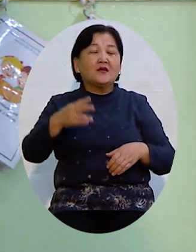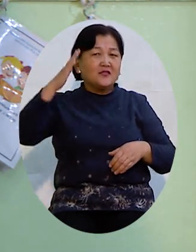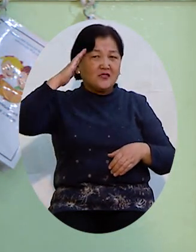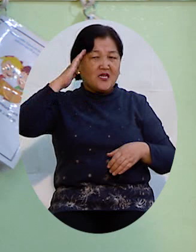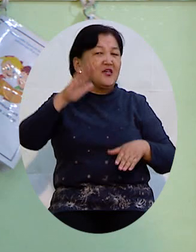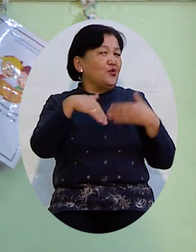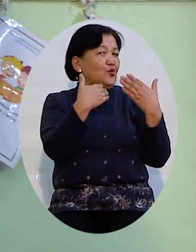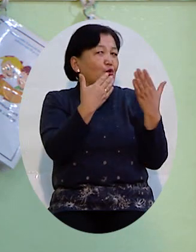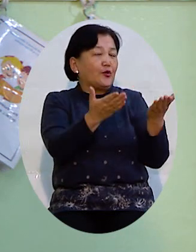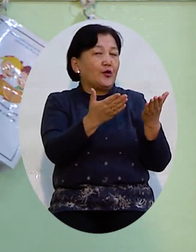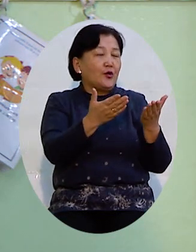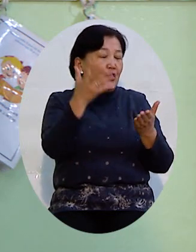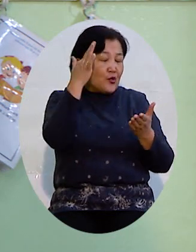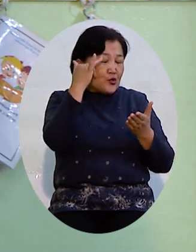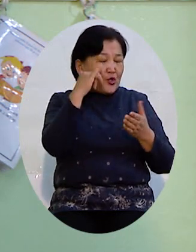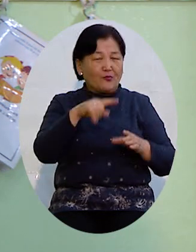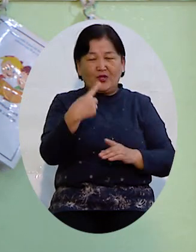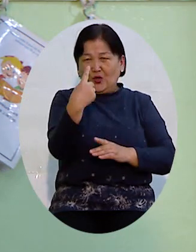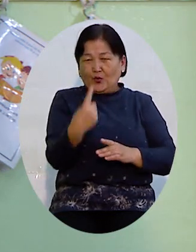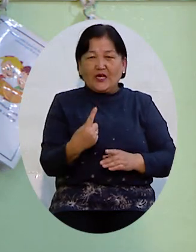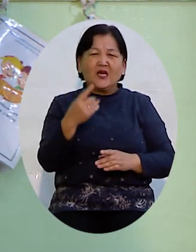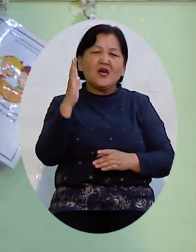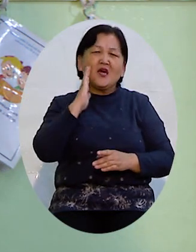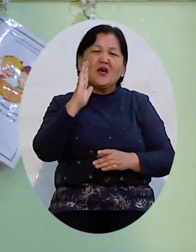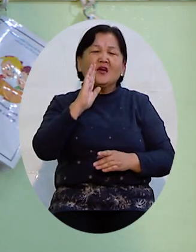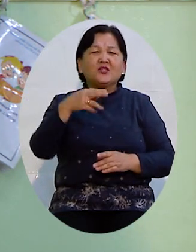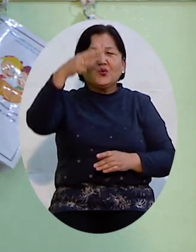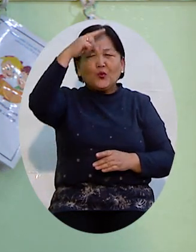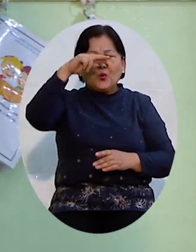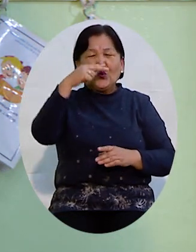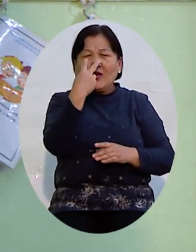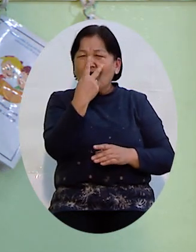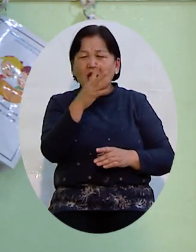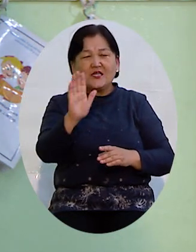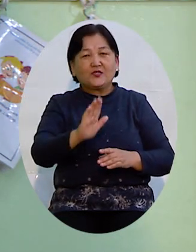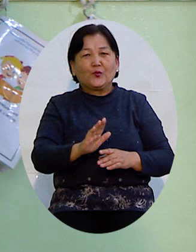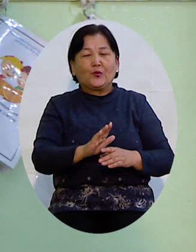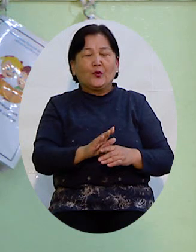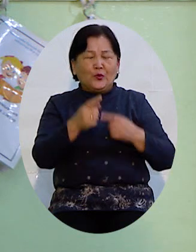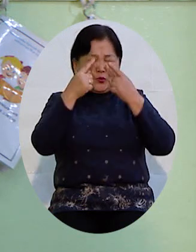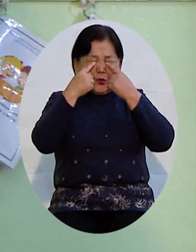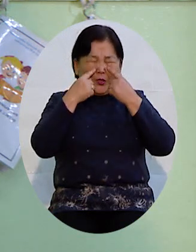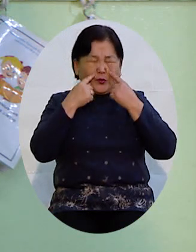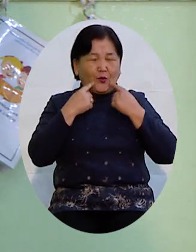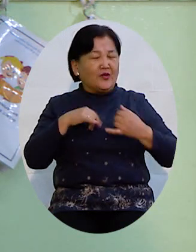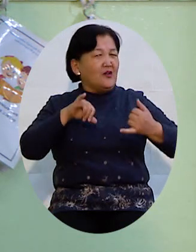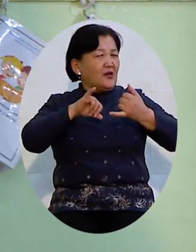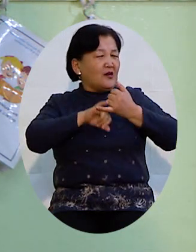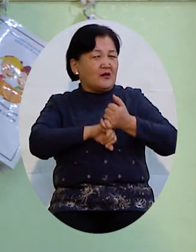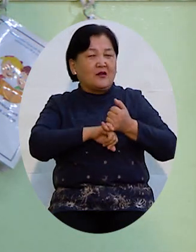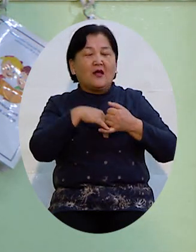юм. Цурам хийлгүү хүлээх ээж нь хүүгээ харамсангүй, зүрхэртэл үйлэх гэргийн